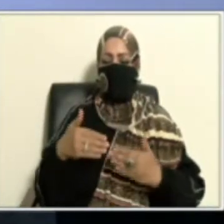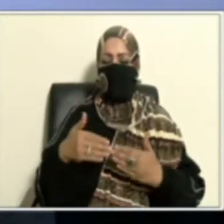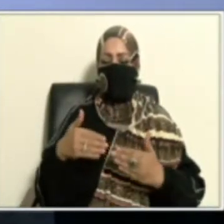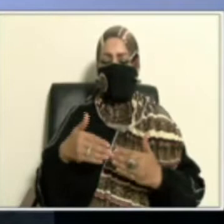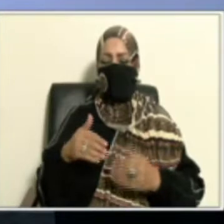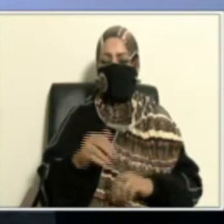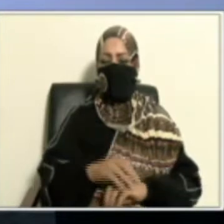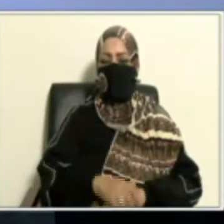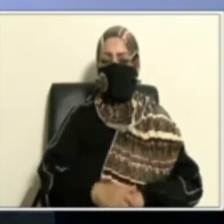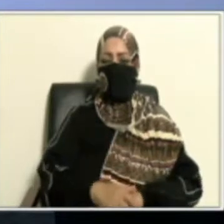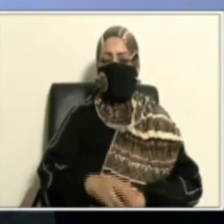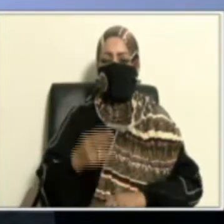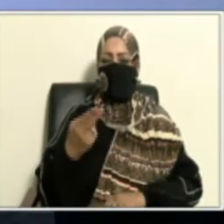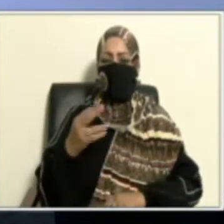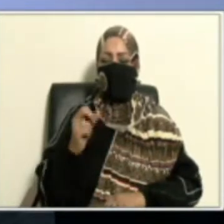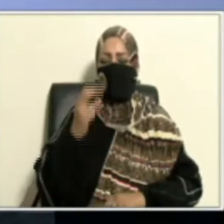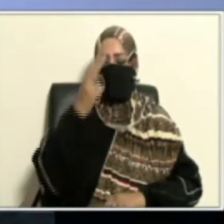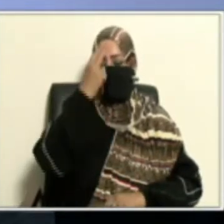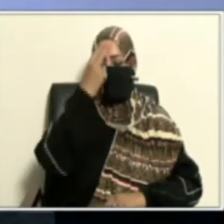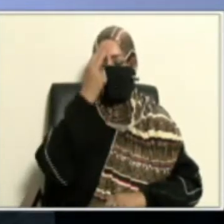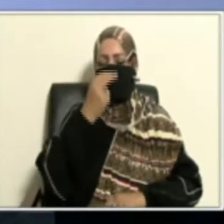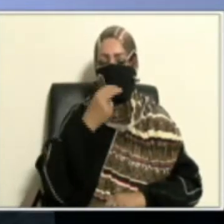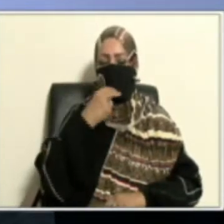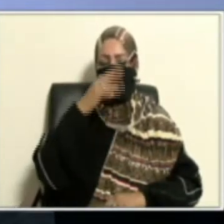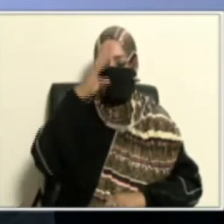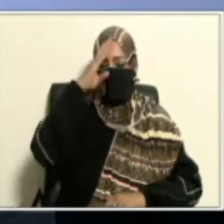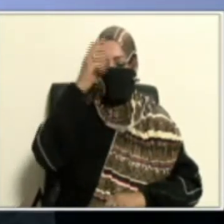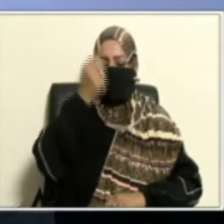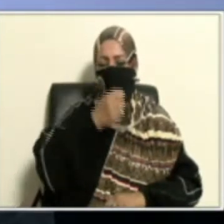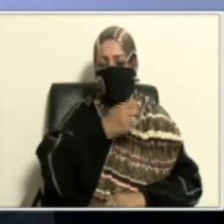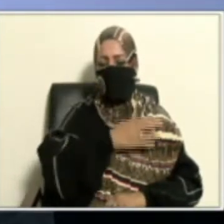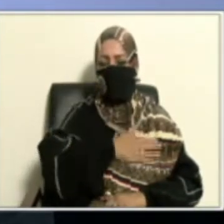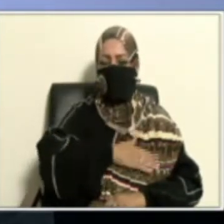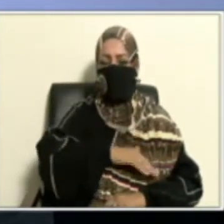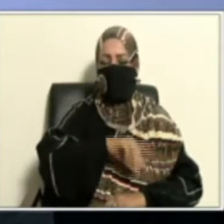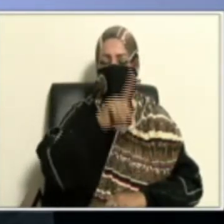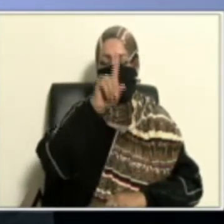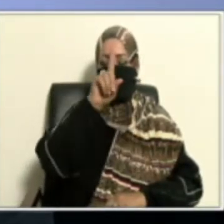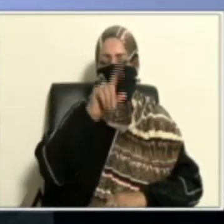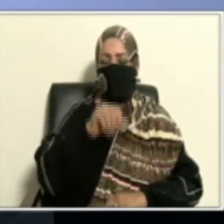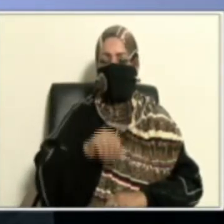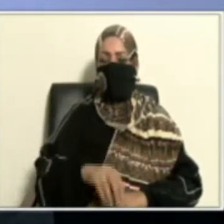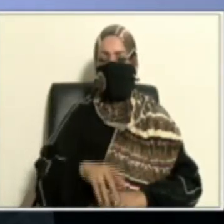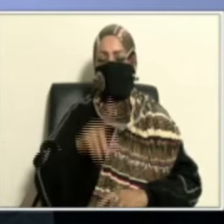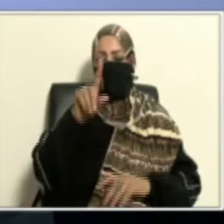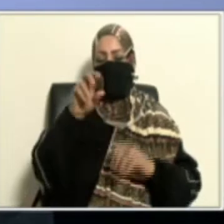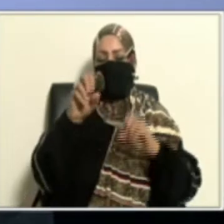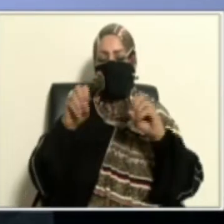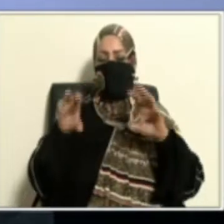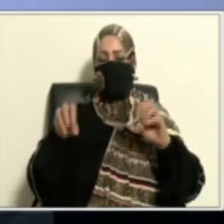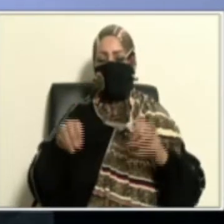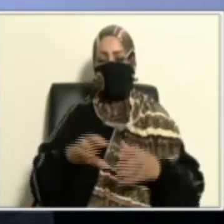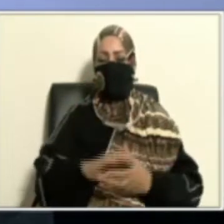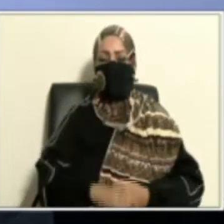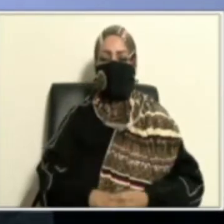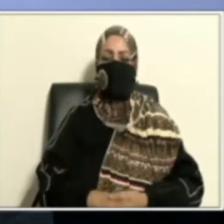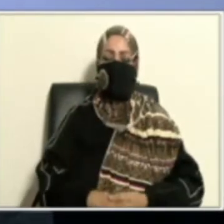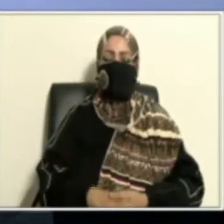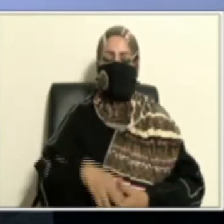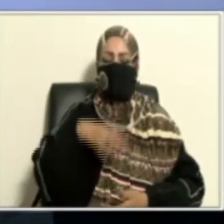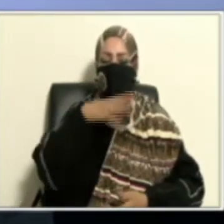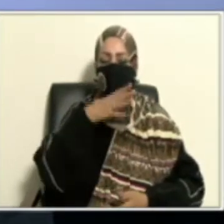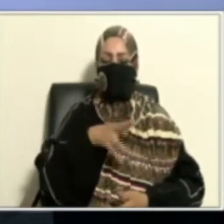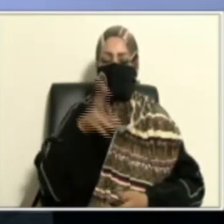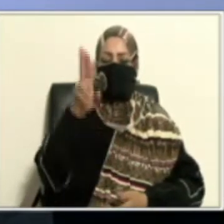وبركاته. شيخ عندي سؤال في رغيبة الفجر. إيه؟ عندما تصلى في المسجد أيهما ترفع